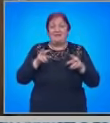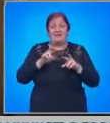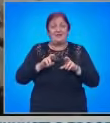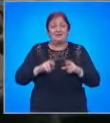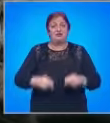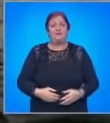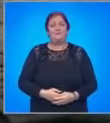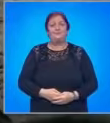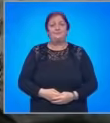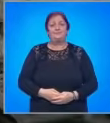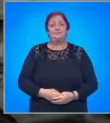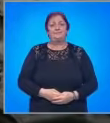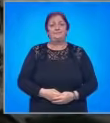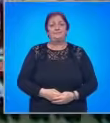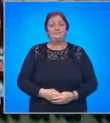надежди.